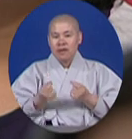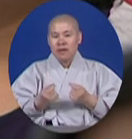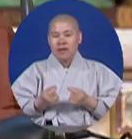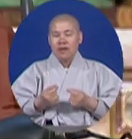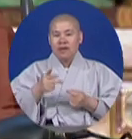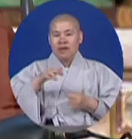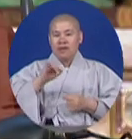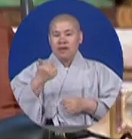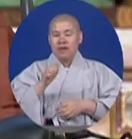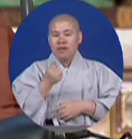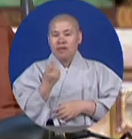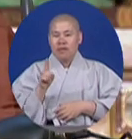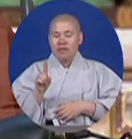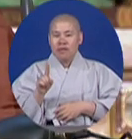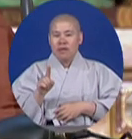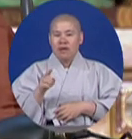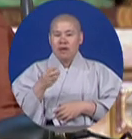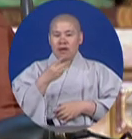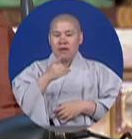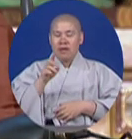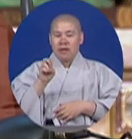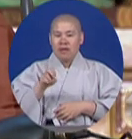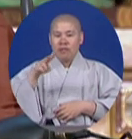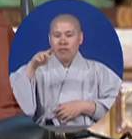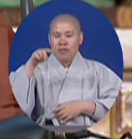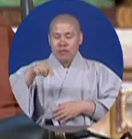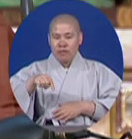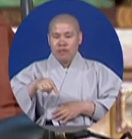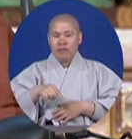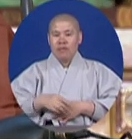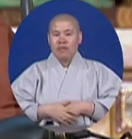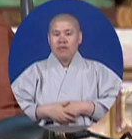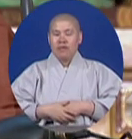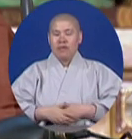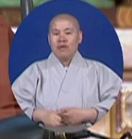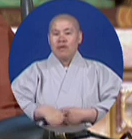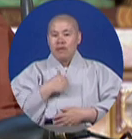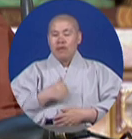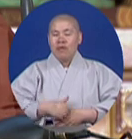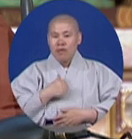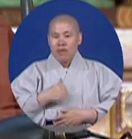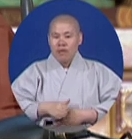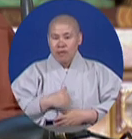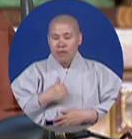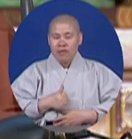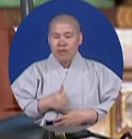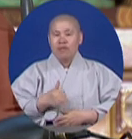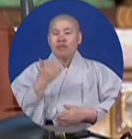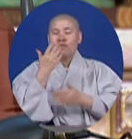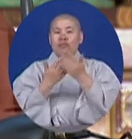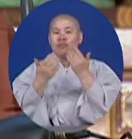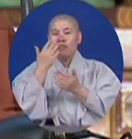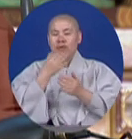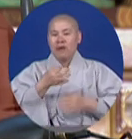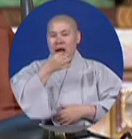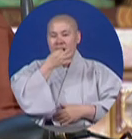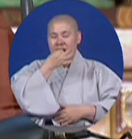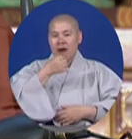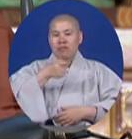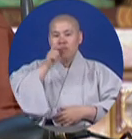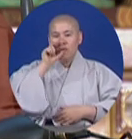진화, 탐수. 이 성낼 진짜 진은 불이고 탐은